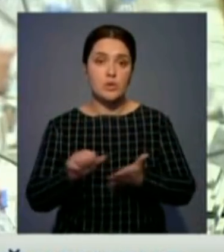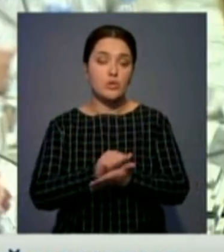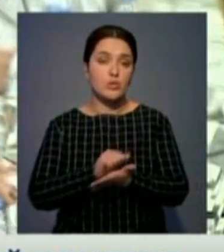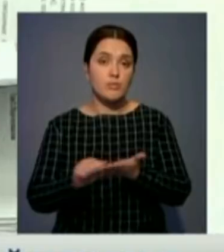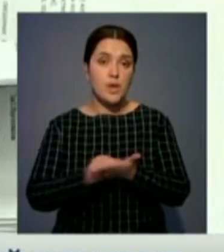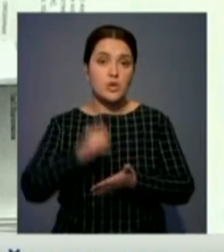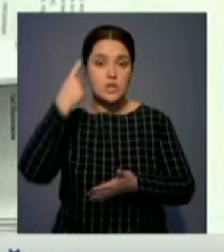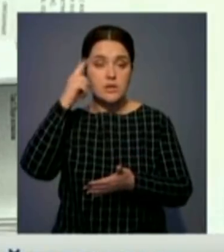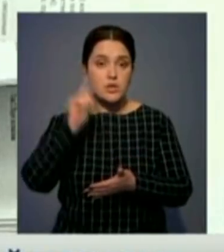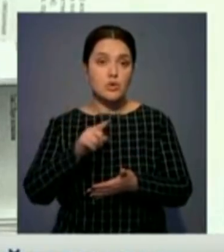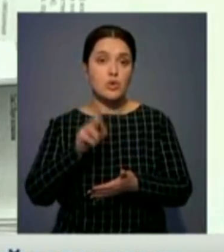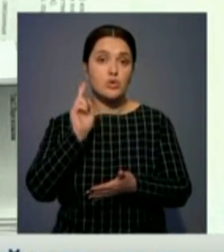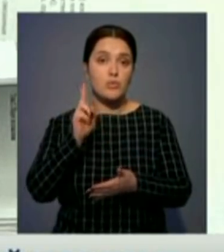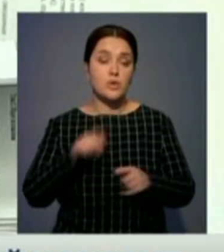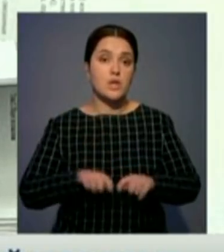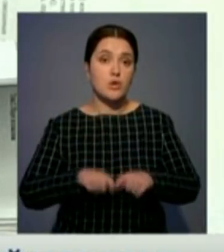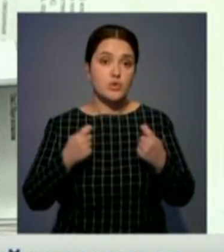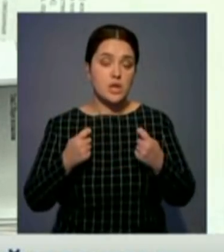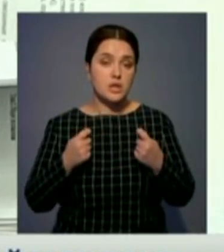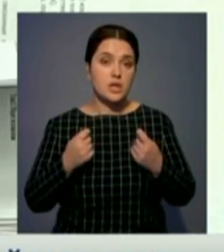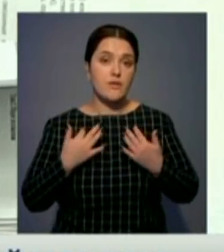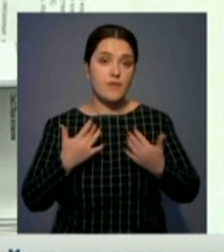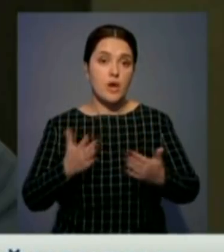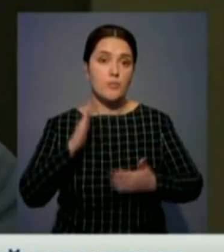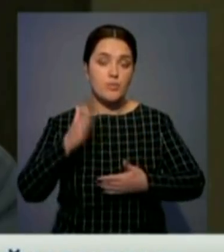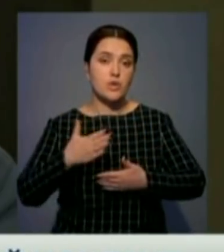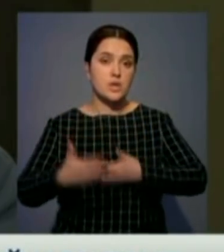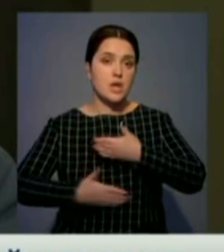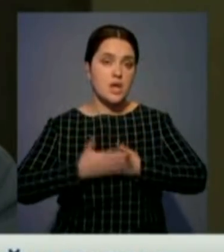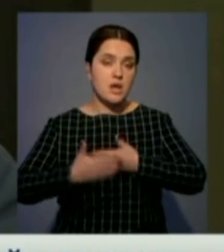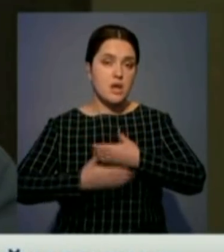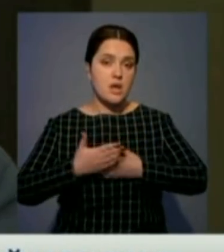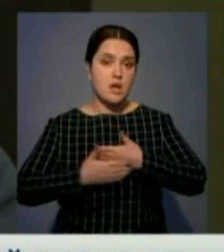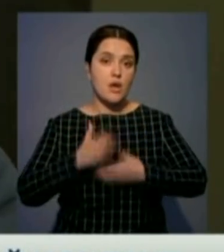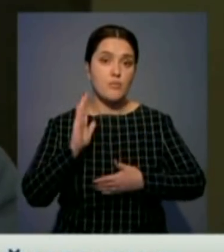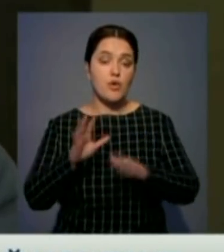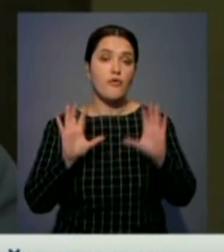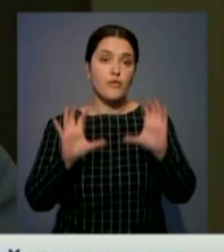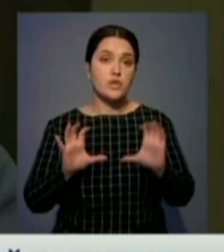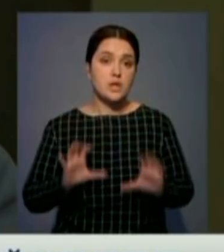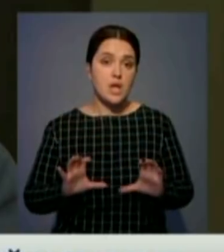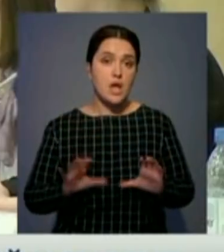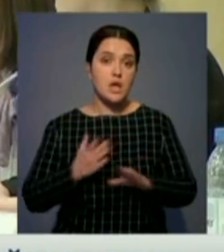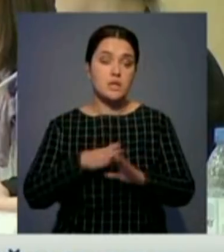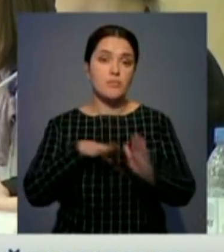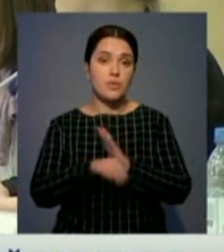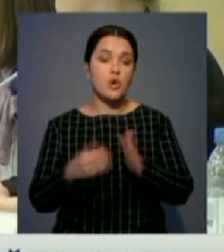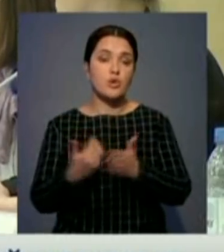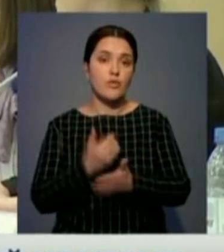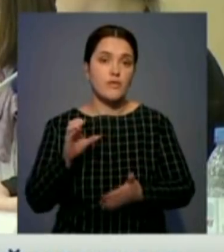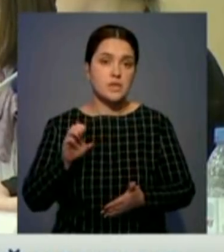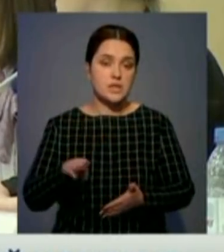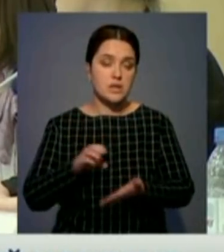подзаконных актов. Уже известно, что те, кто будет нарушать требования, понесут административное наказание. В кодексе по этой части